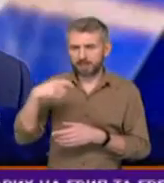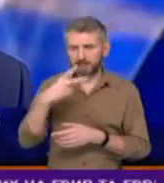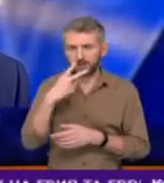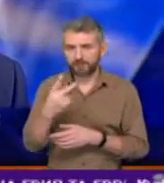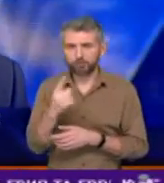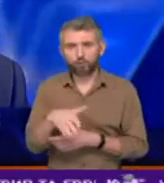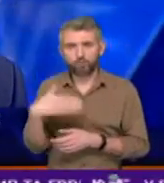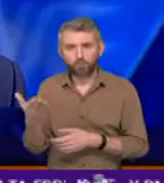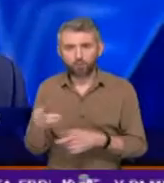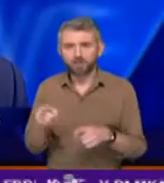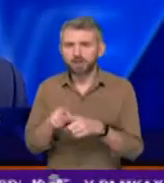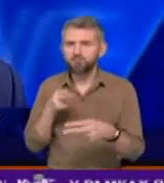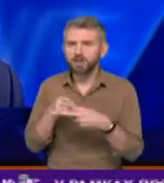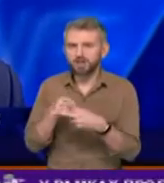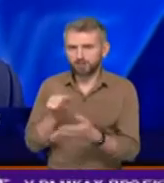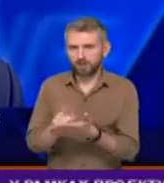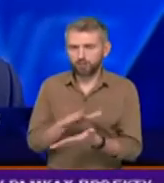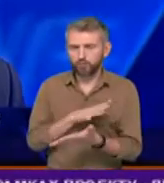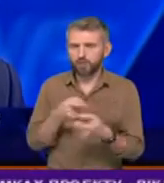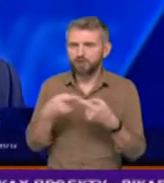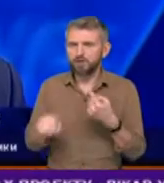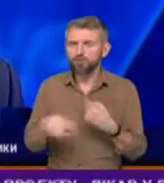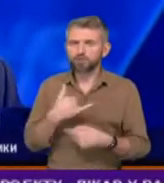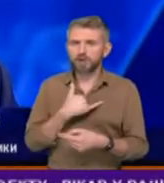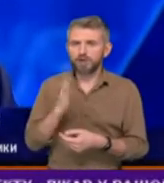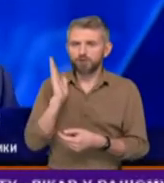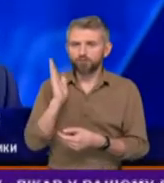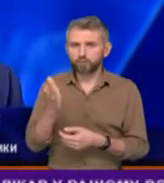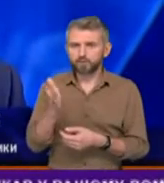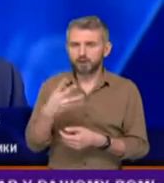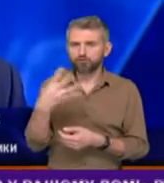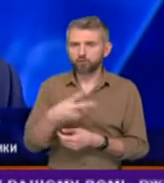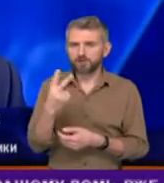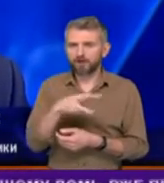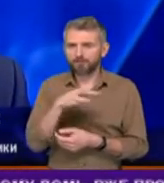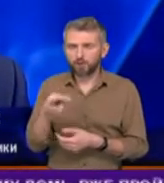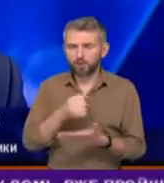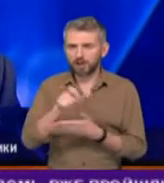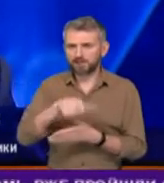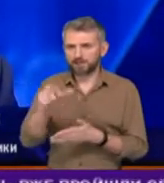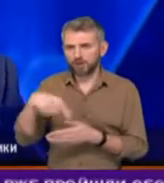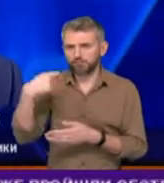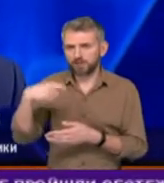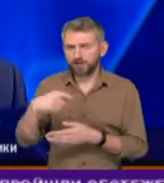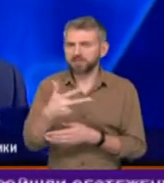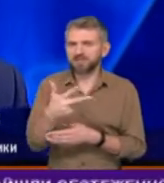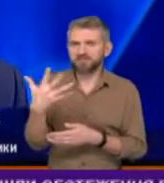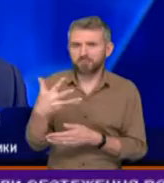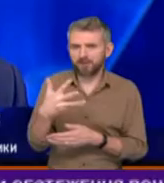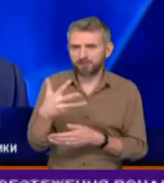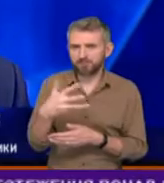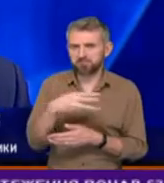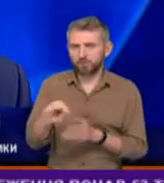з одного боку, такий бар'єр якийсь має бути, тому що інакше у нас буде 42 мільйони кандидатів в президенти. Ну, 35 нас